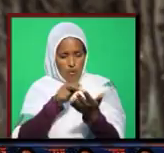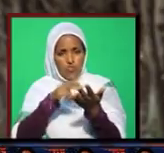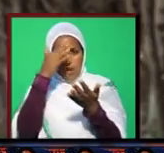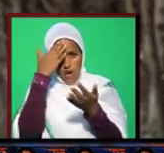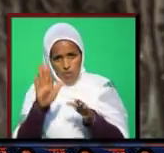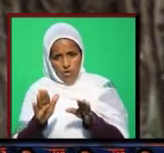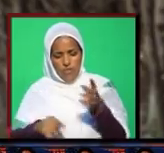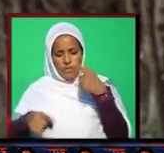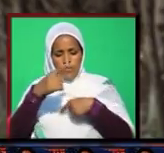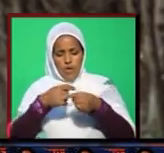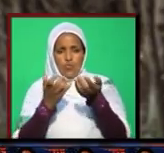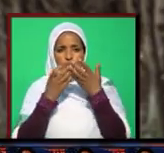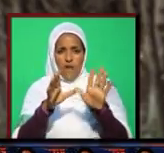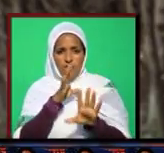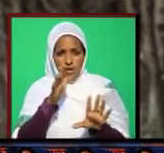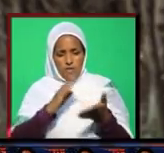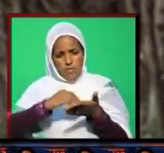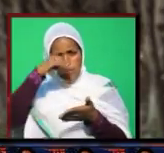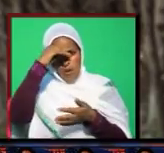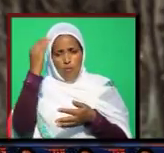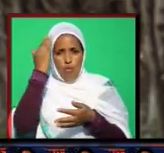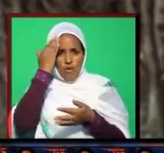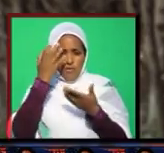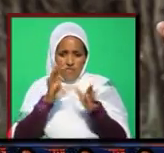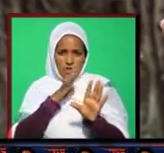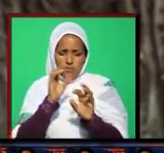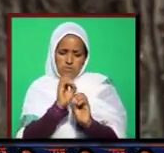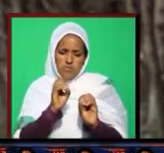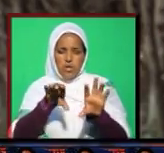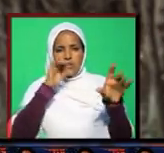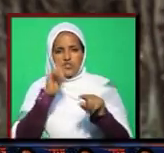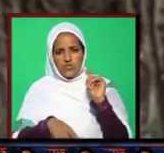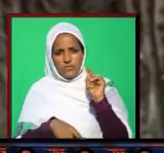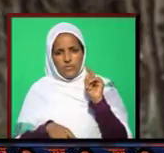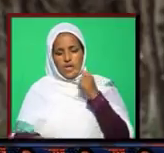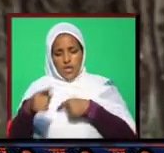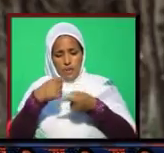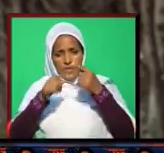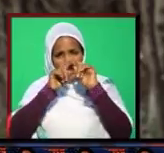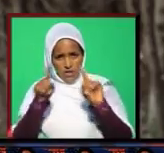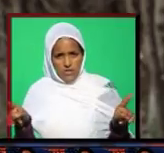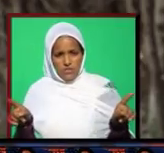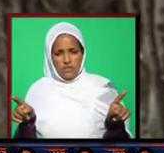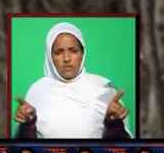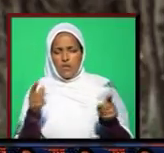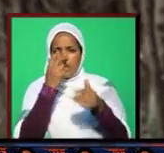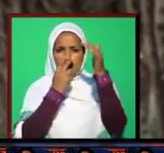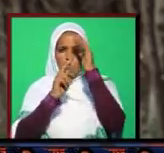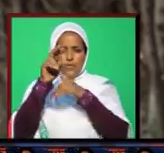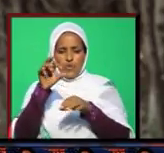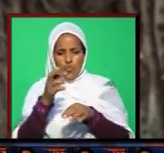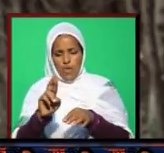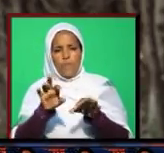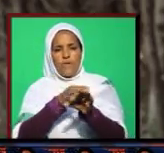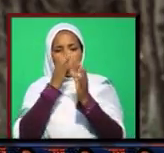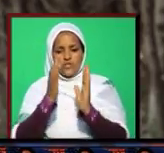ንባቡን ካላወቀ መምጣትም ካልፈለገ መማርም ማወቅም ካልፈለገ ምንም ልታደርገው አትችልም። ከመጣ ግን ነቢይ